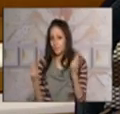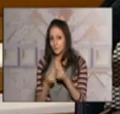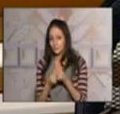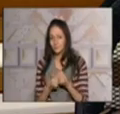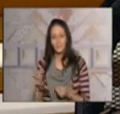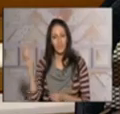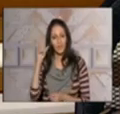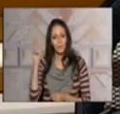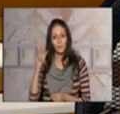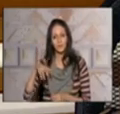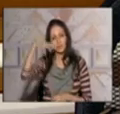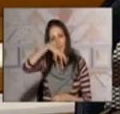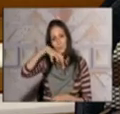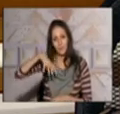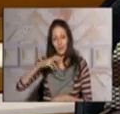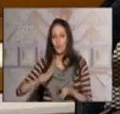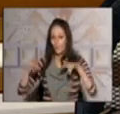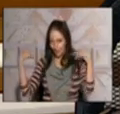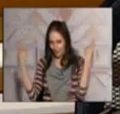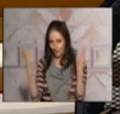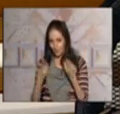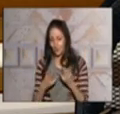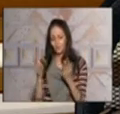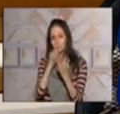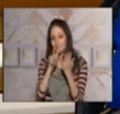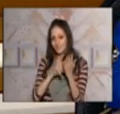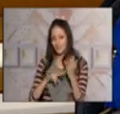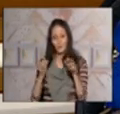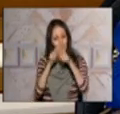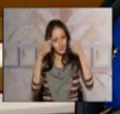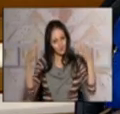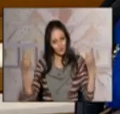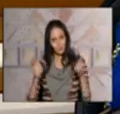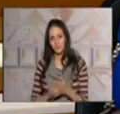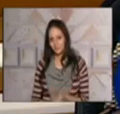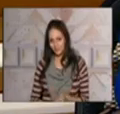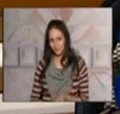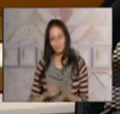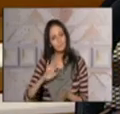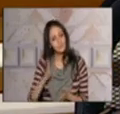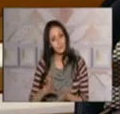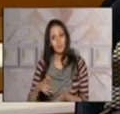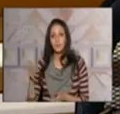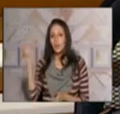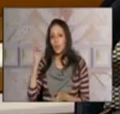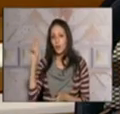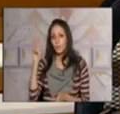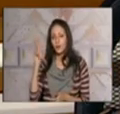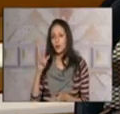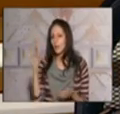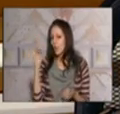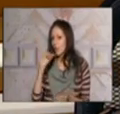أهم الأخبار المحلية والعالمية والأكثر قراءة في الصحف وفي الجرائد. ويمكن الخبر اللي مسيطر الحقيقة